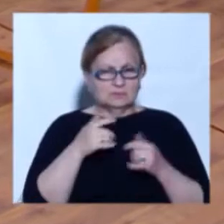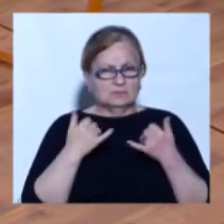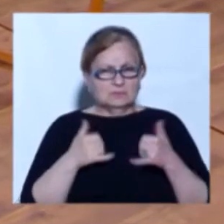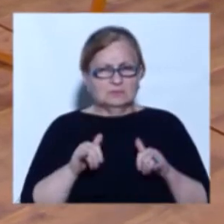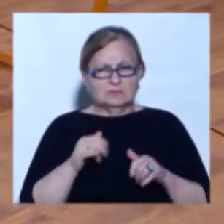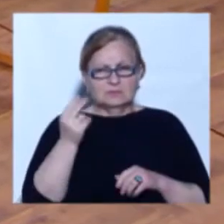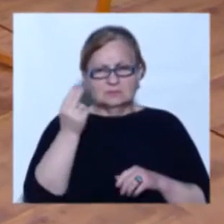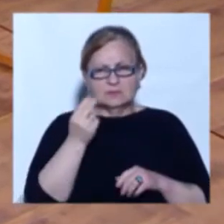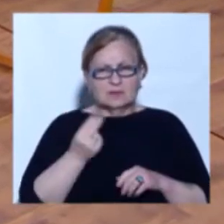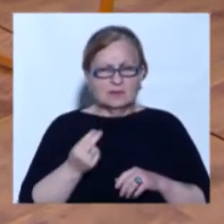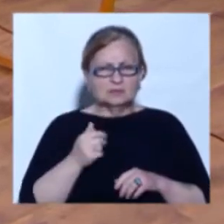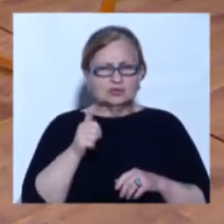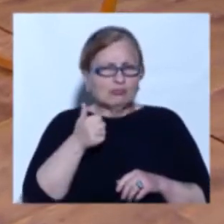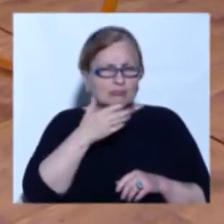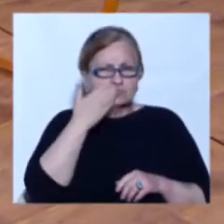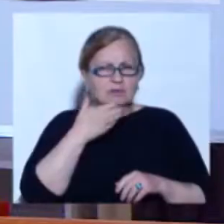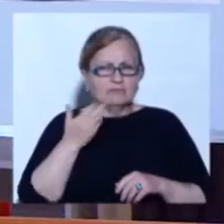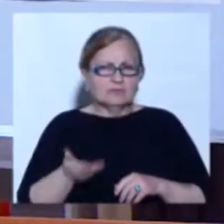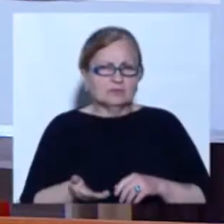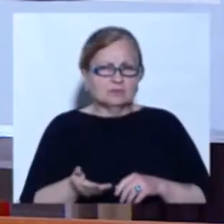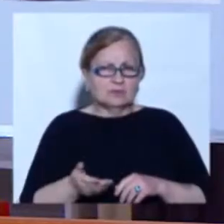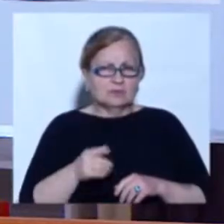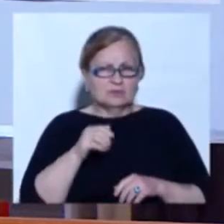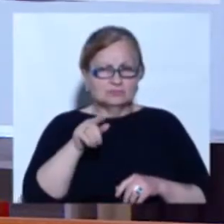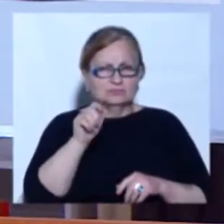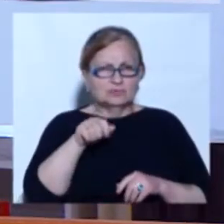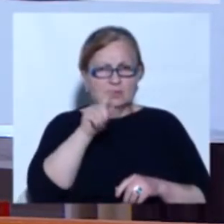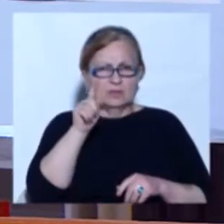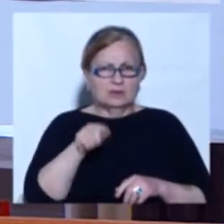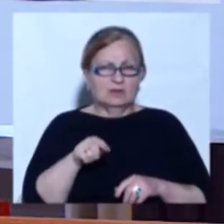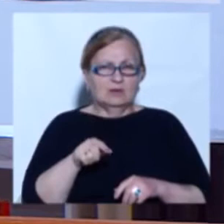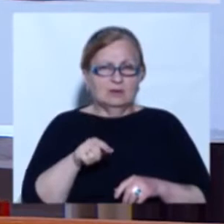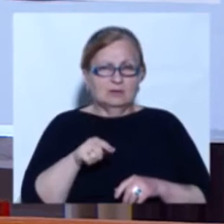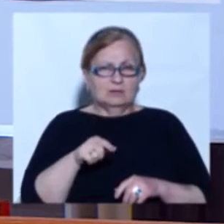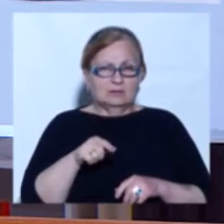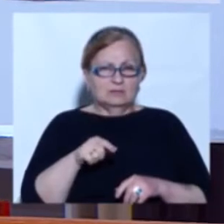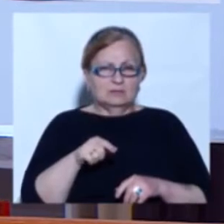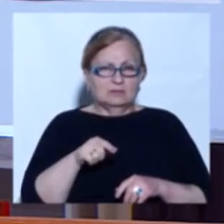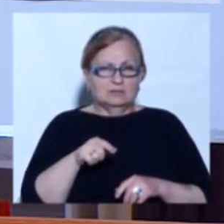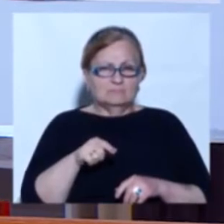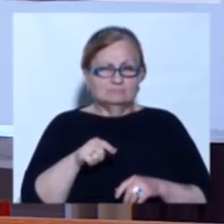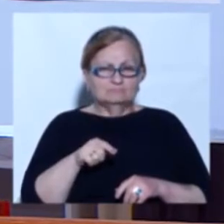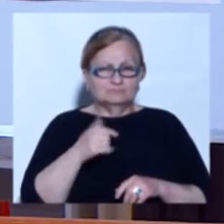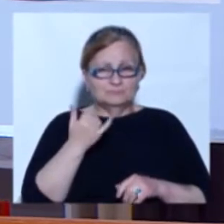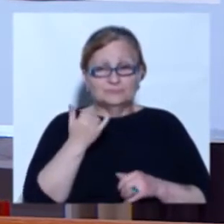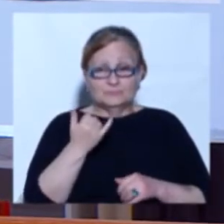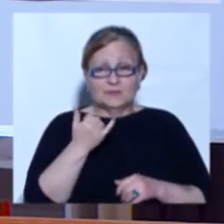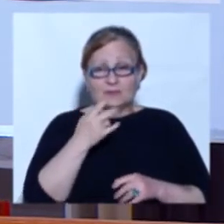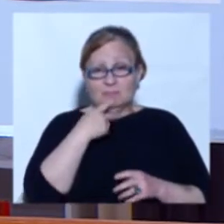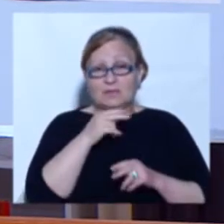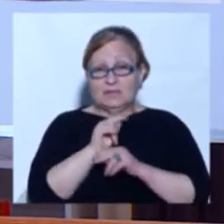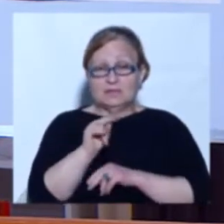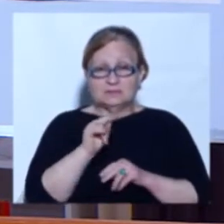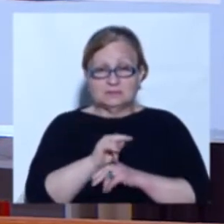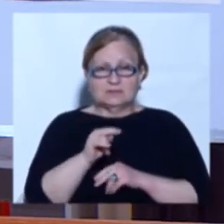ხომ ნახატი როგორ უნდა წავიკითხოთო დასვა ასეთი შეკითხვა, მაგრამ აი ცოტა ხანში ამასაც გასწავლი